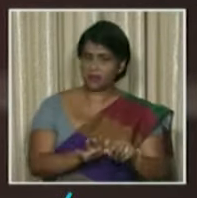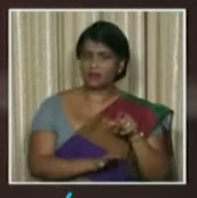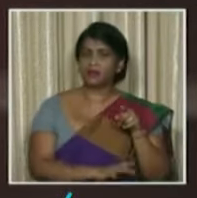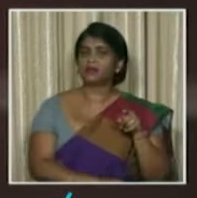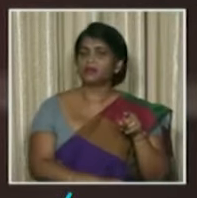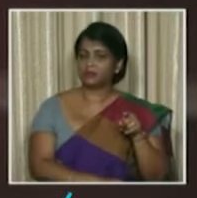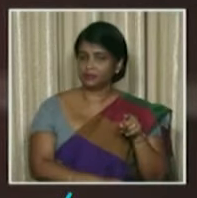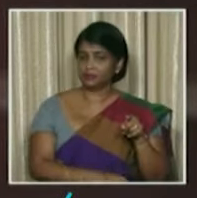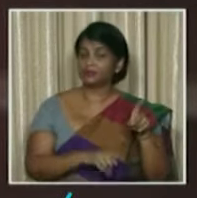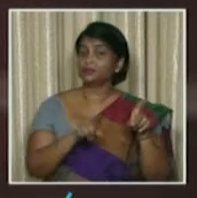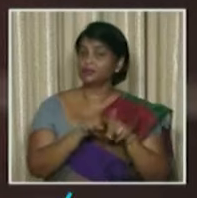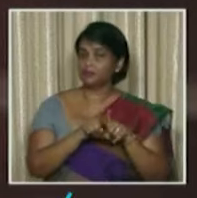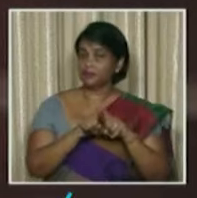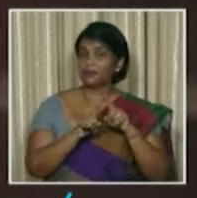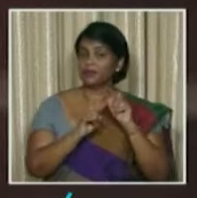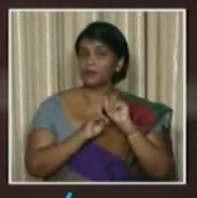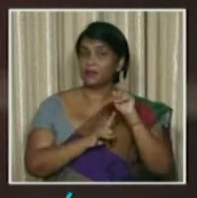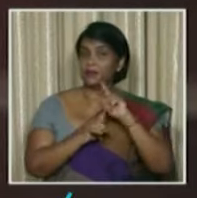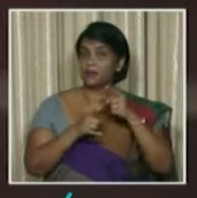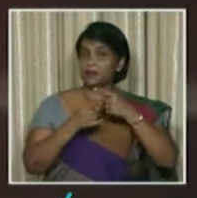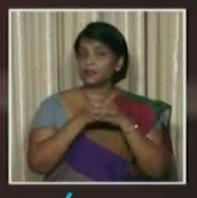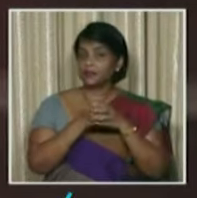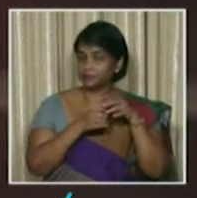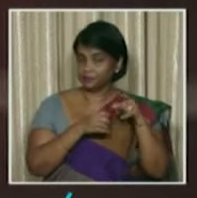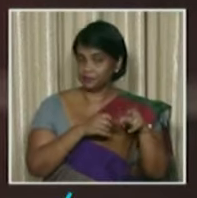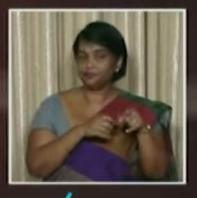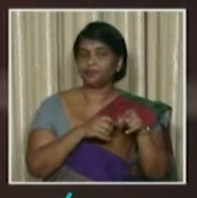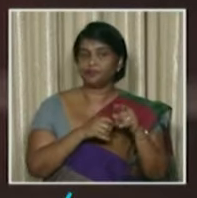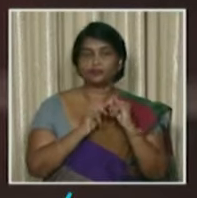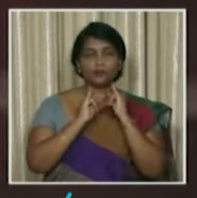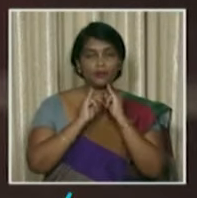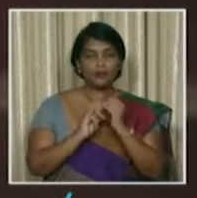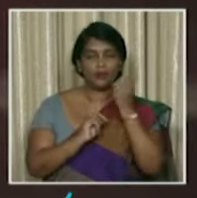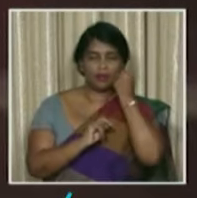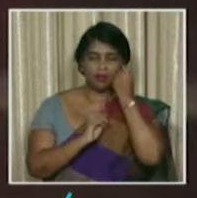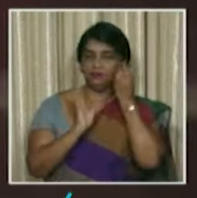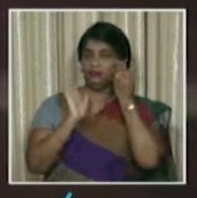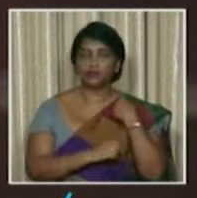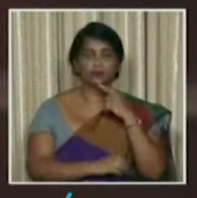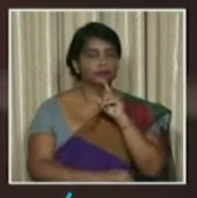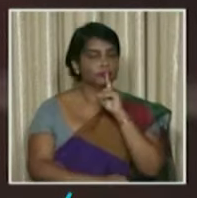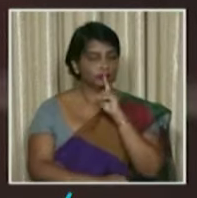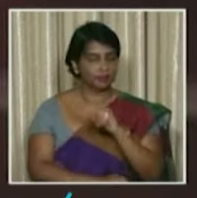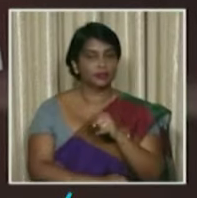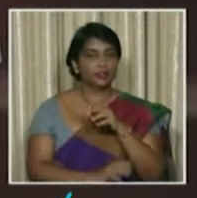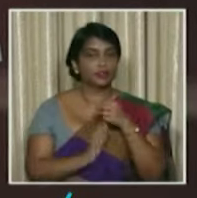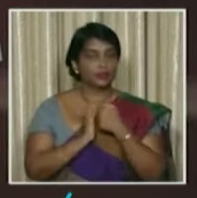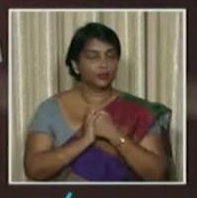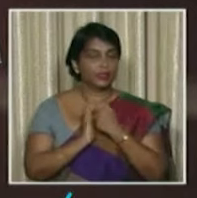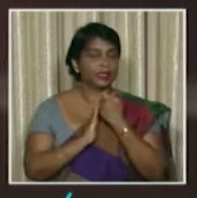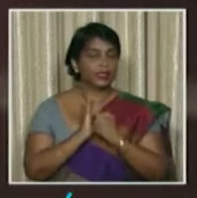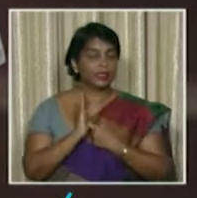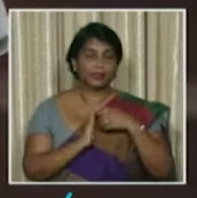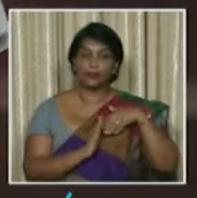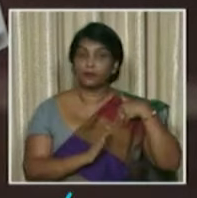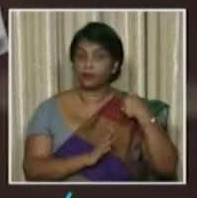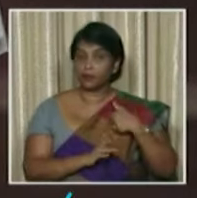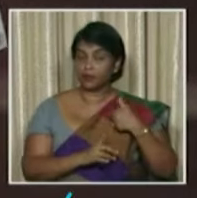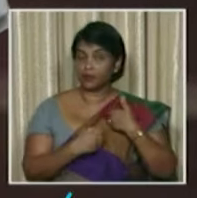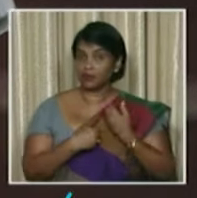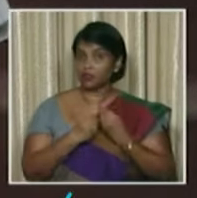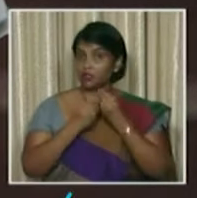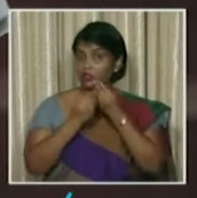කරන්න. ඒ වගේම විවස්ථාදායක සභාව සම්බන්ධව වැරදි තොරතුරු මේක ඉදිරිපත් කරලා තියෙනවා. ගරු නීතිපතිතුමා මම දීපු